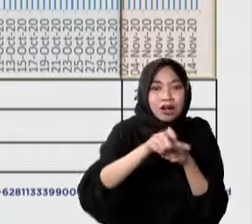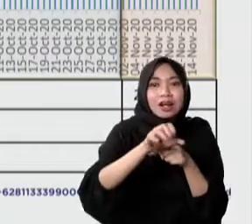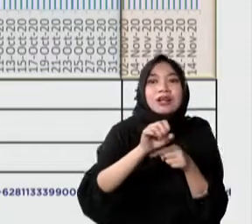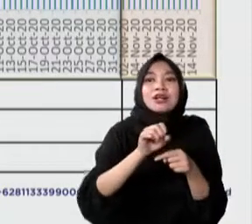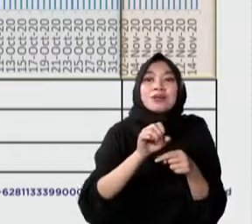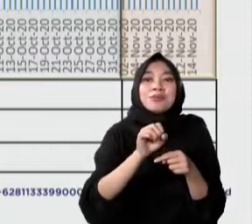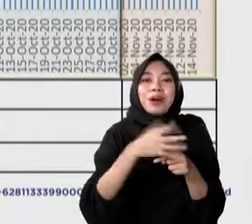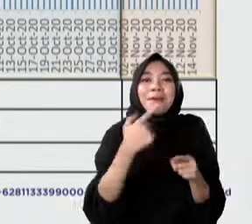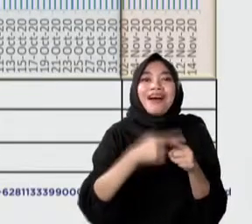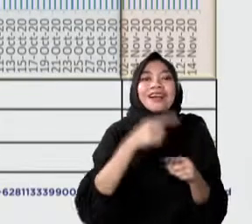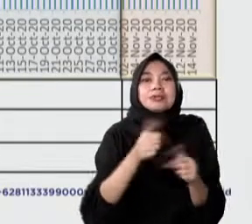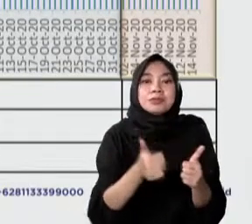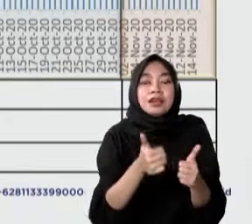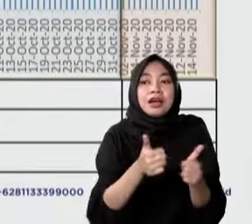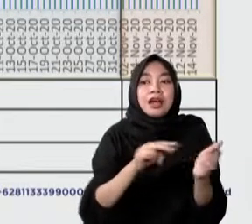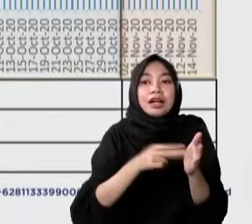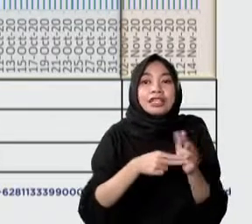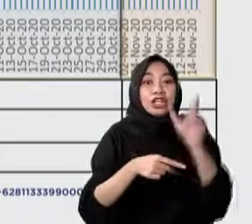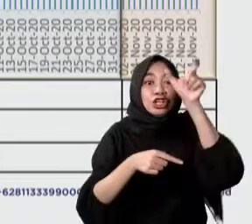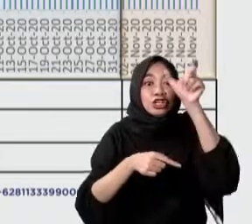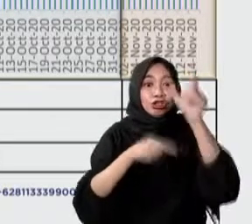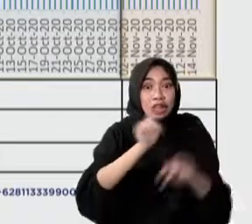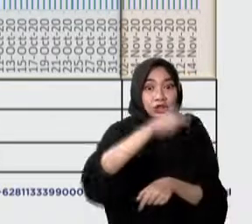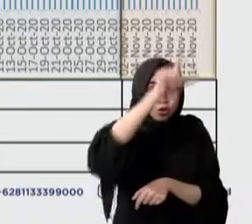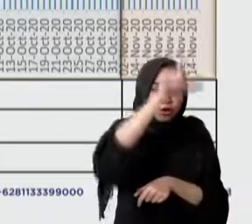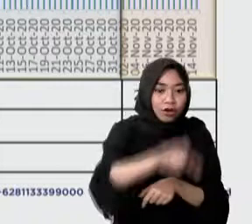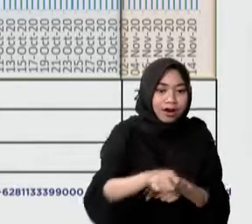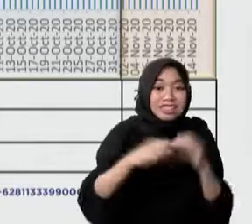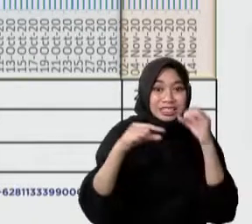kali, beberapa spesimen. Sehingga angka pemeriksaan